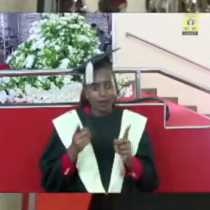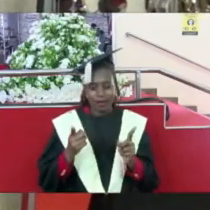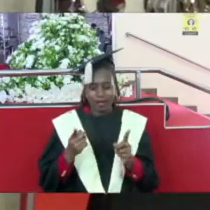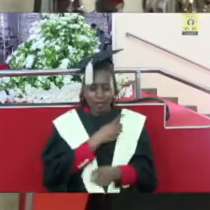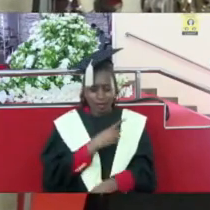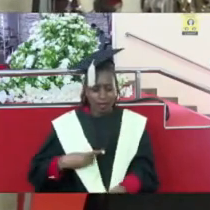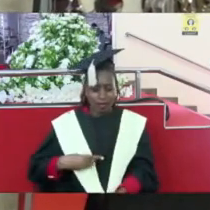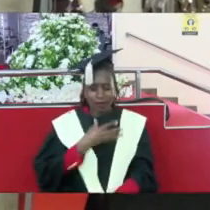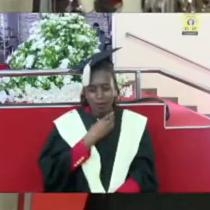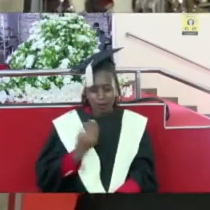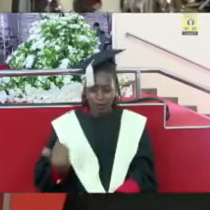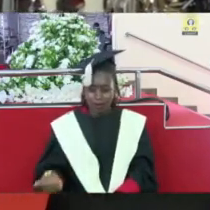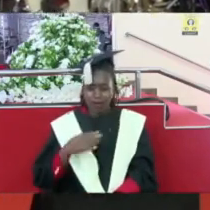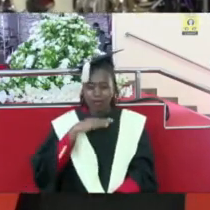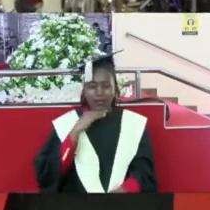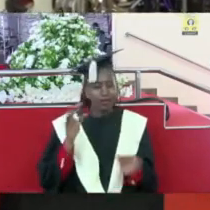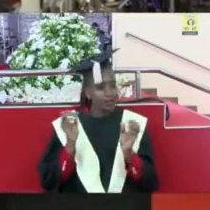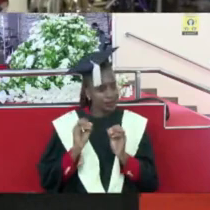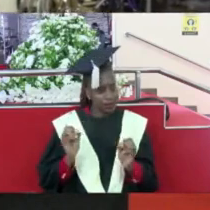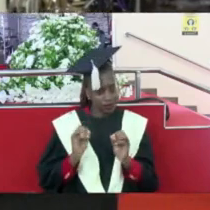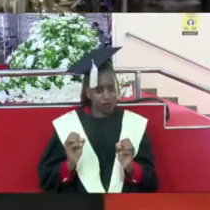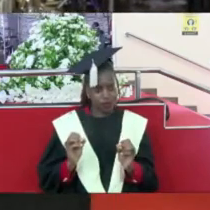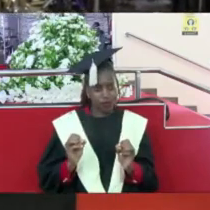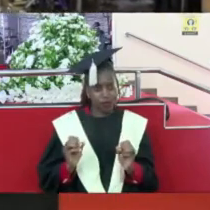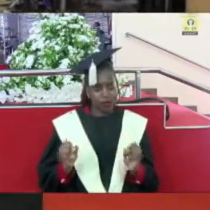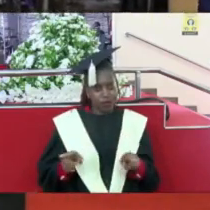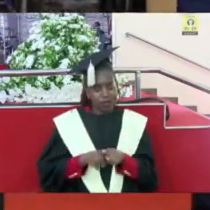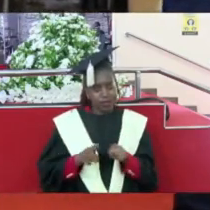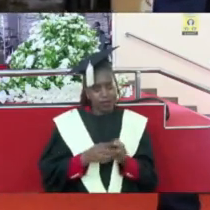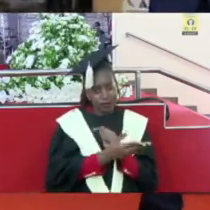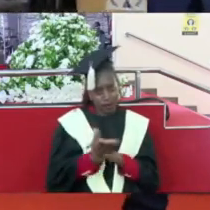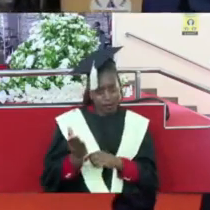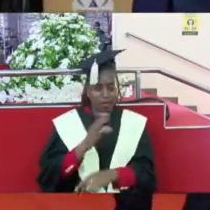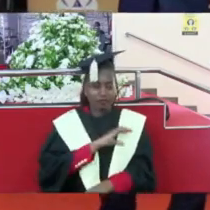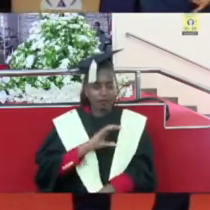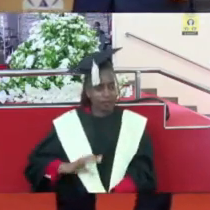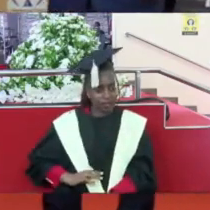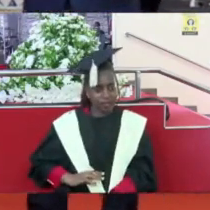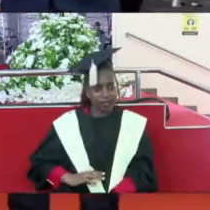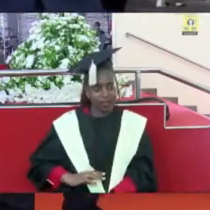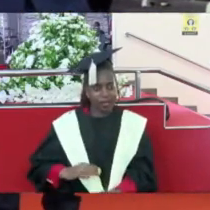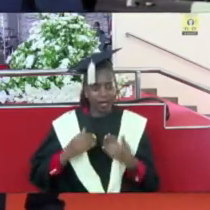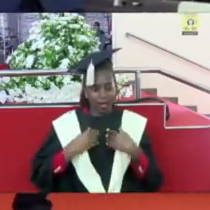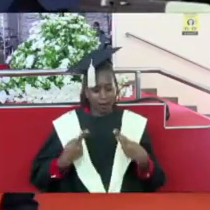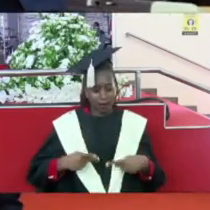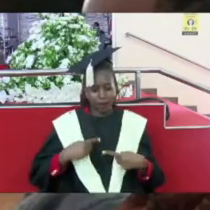Hapa kuna watu hapa. Hapa nina Wakristo hapa. Nina watu wana Yesu